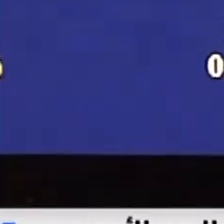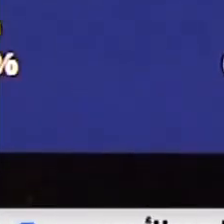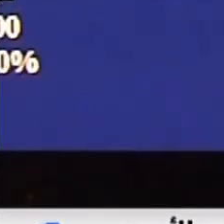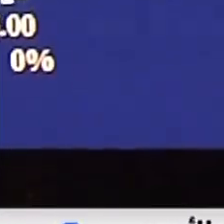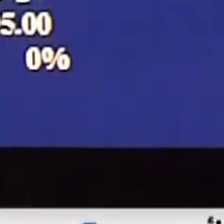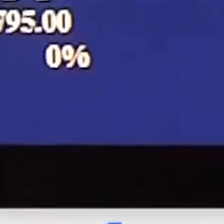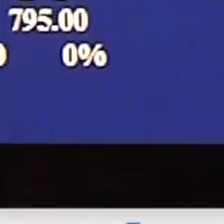دينار